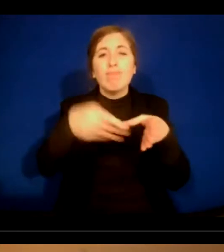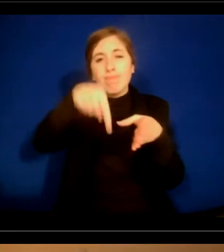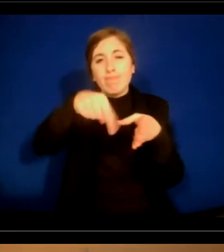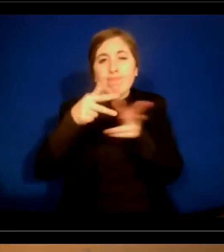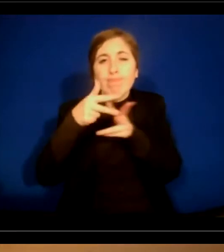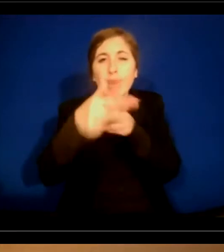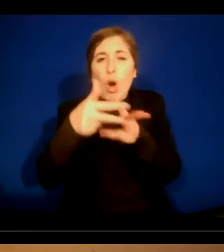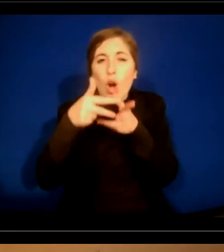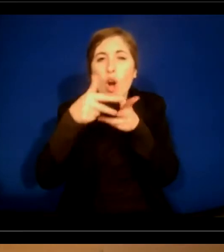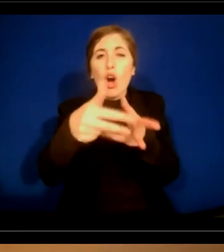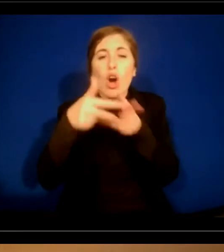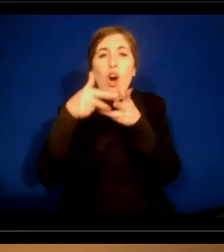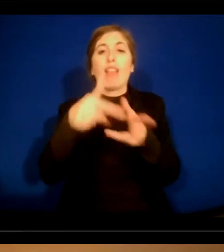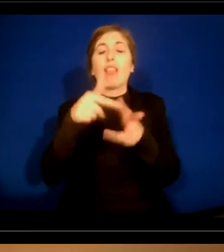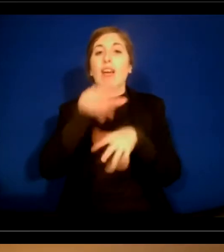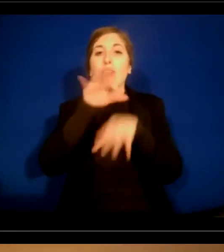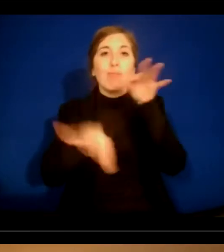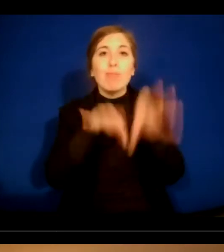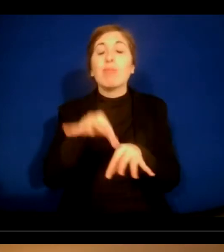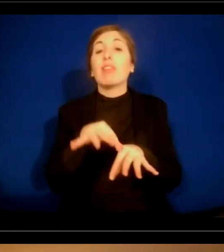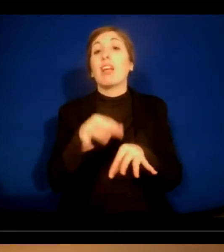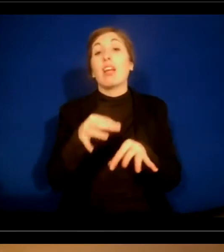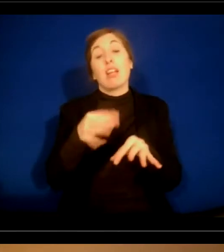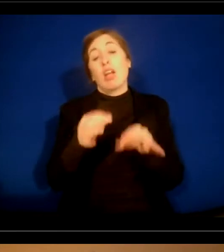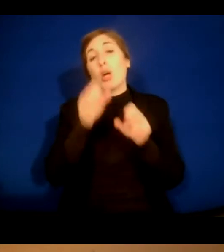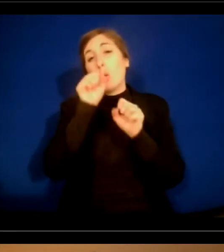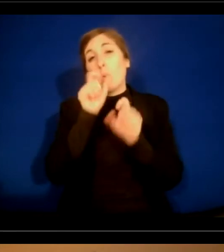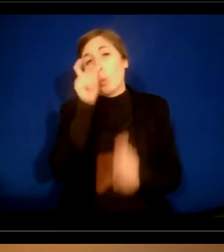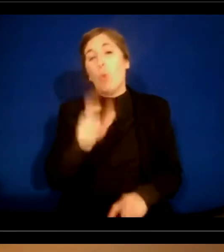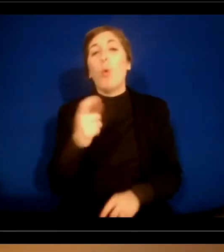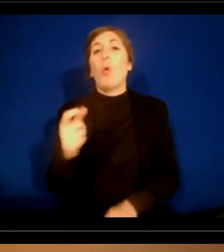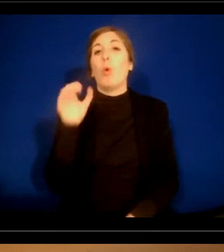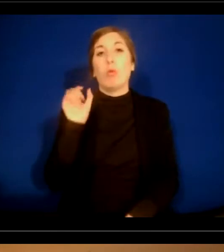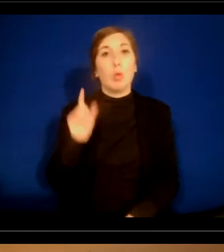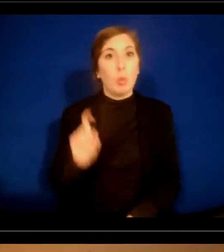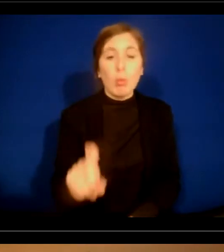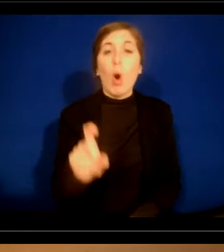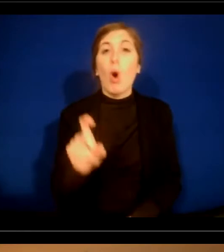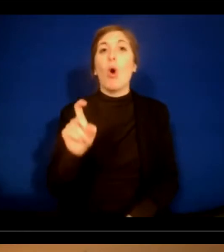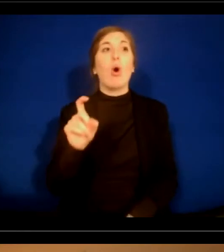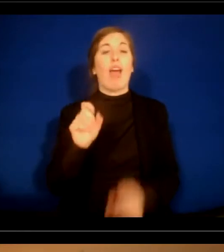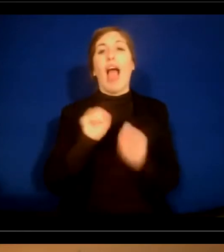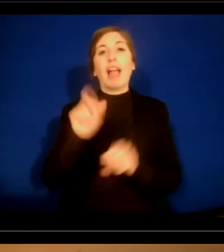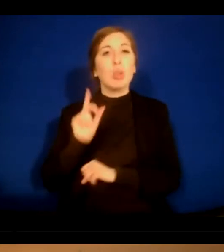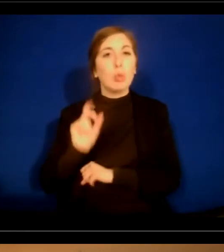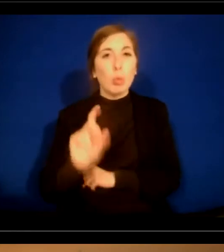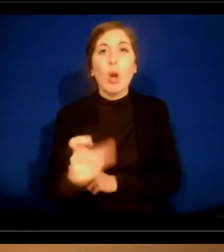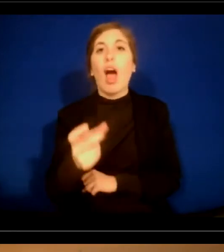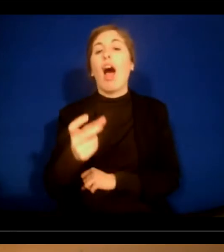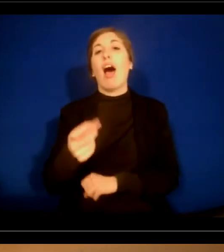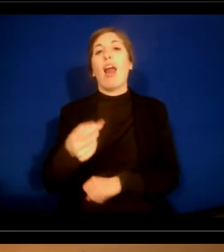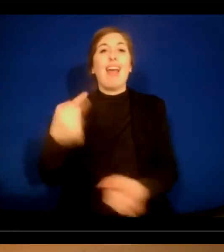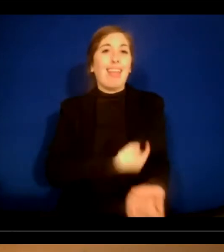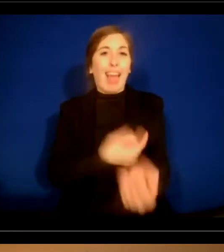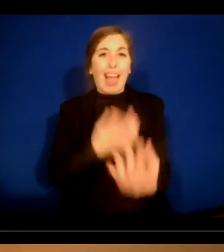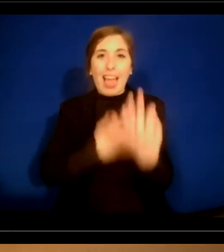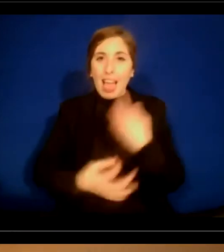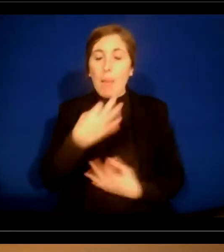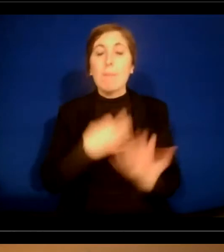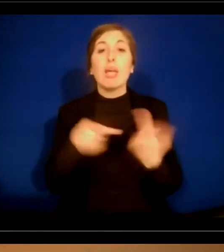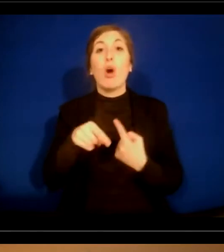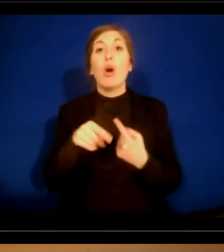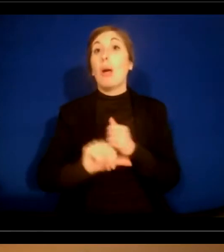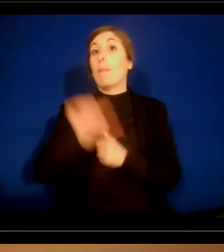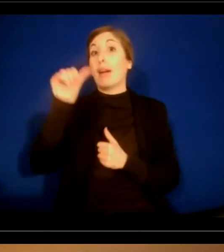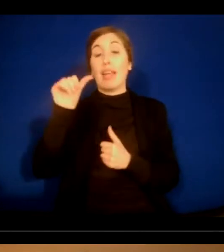chemioterapici, analgesici, antitumorali in Ucraina. Il primo posto è Leopoli,